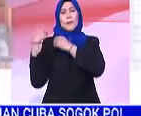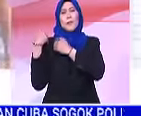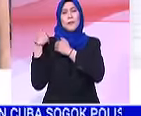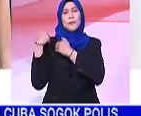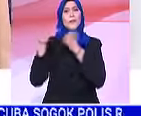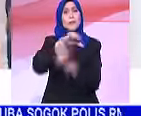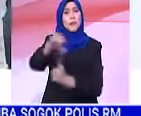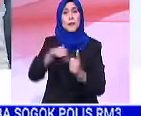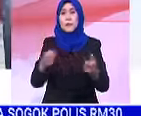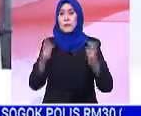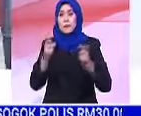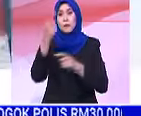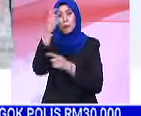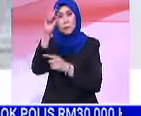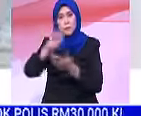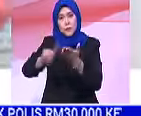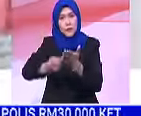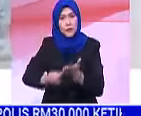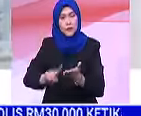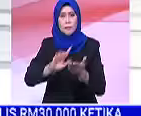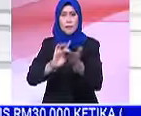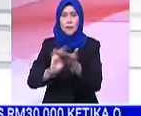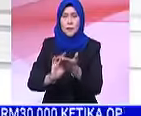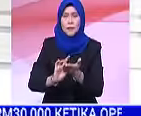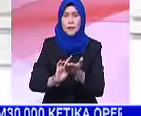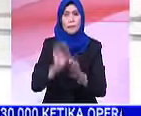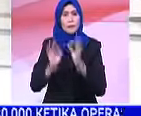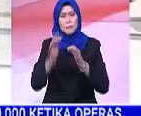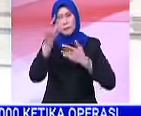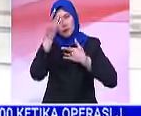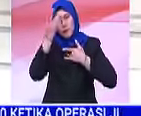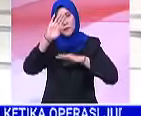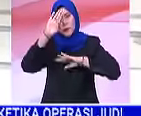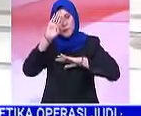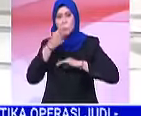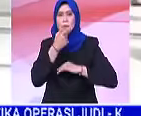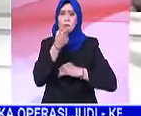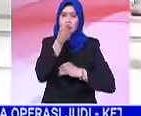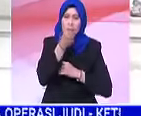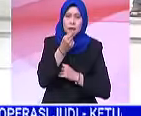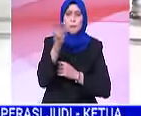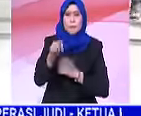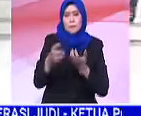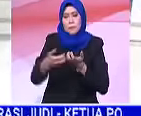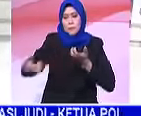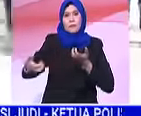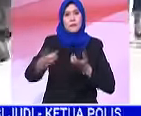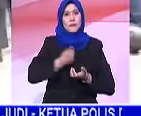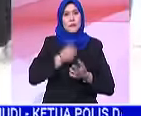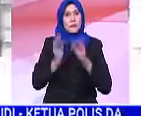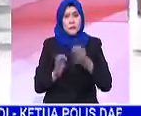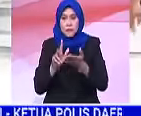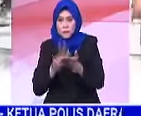sosial dengan segera mendapatkan pemeriksaan dan rawatan jika bergejala dan mengasingkan diri jika disahkan positif